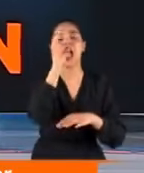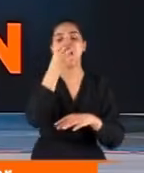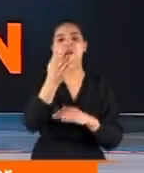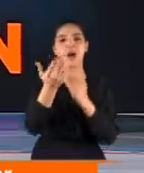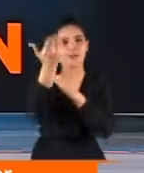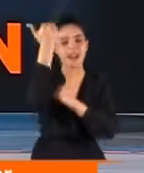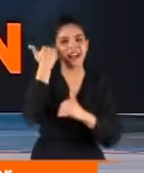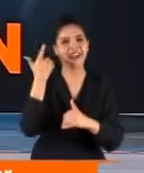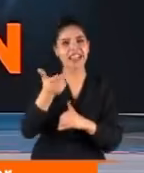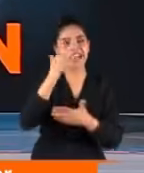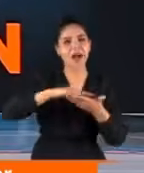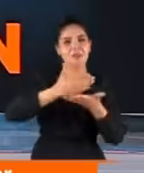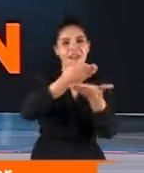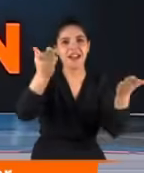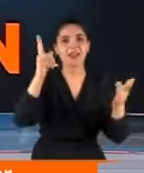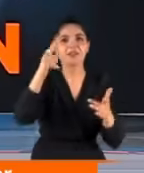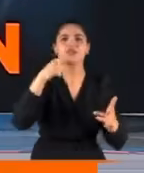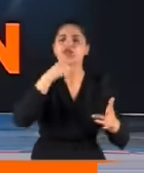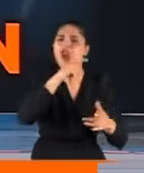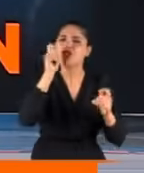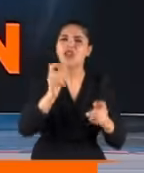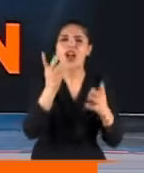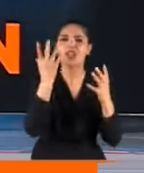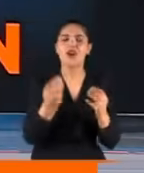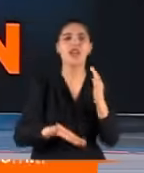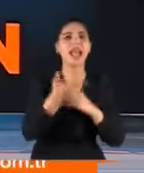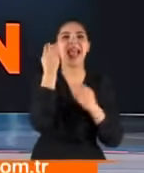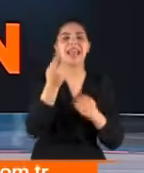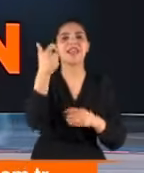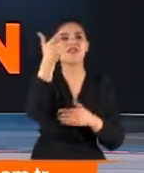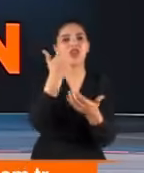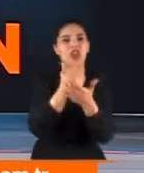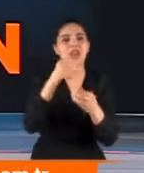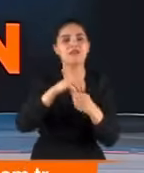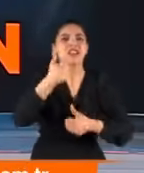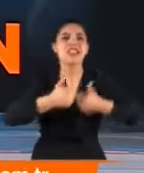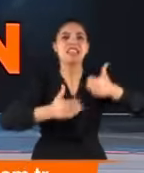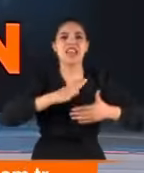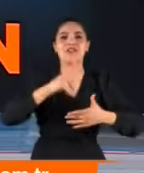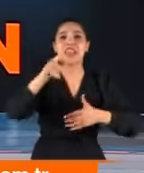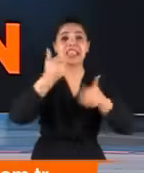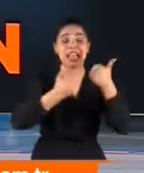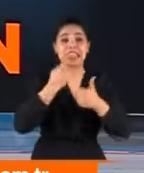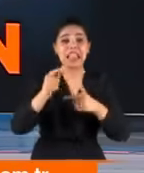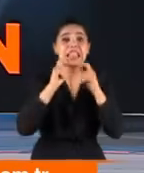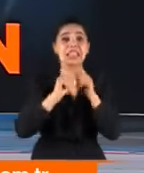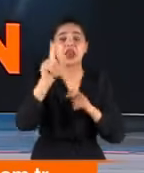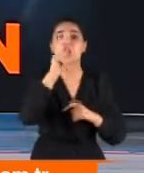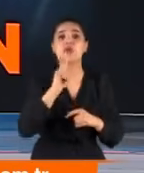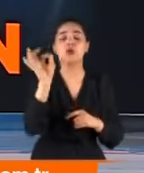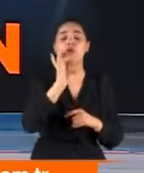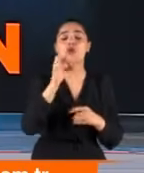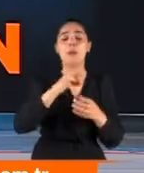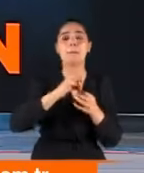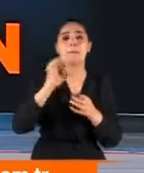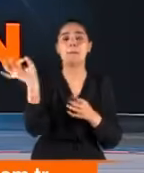kameraman arkadaşlarımız. Onlardan biri tüm zorlu şartlara rağmen en iyi görüntü çekmek için de yarışırlar. Yarışırlar dedik ya, Çin'de 100 metre koşusunu